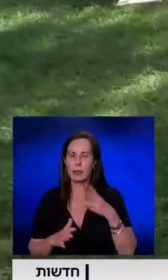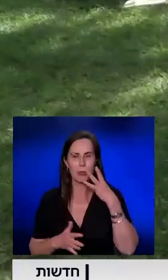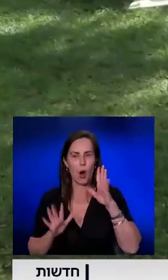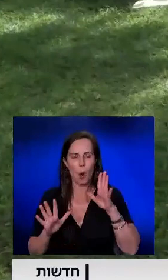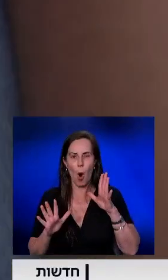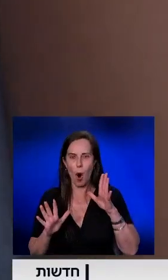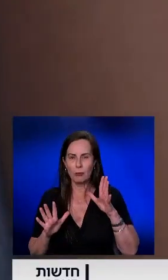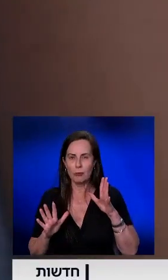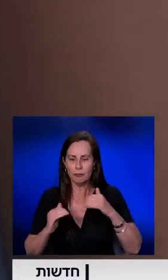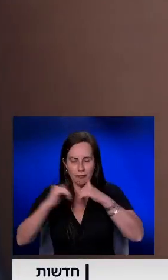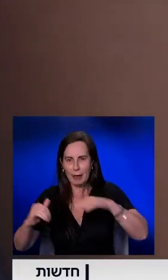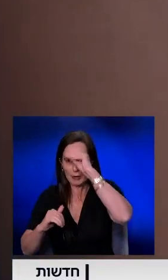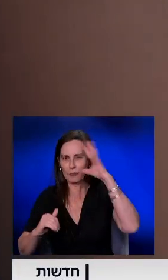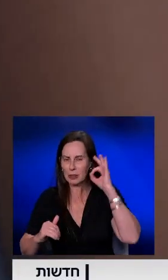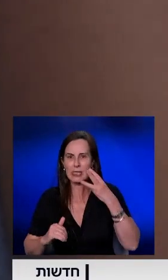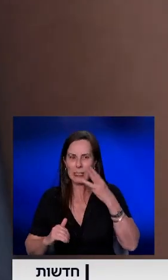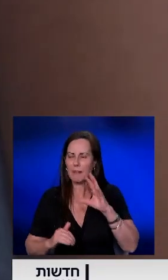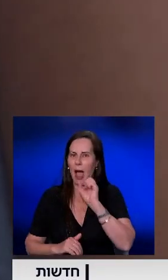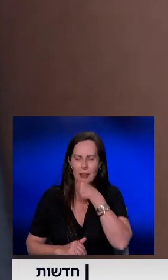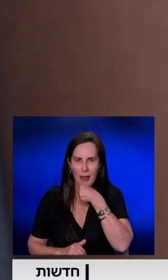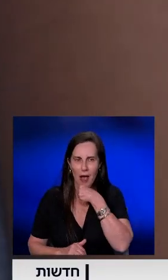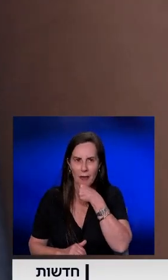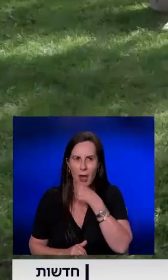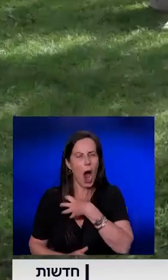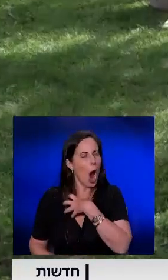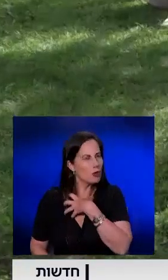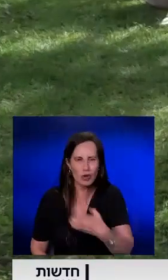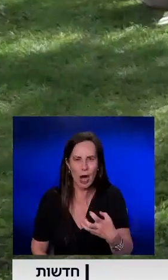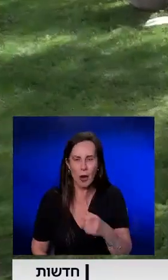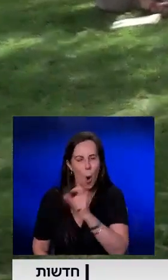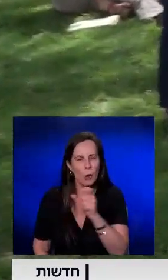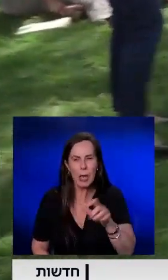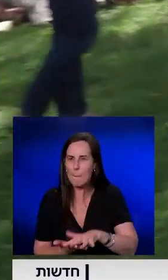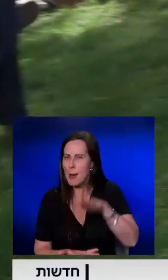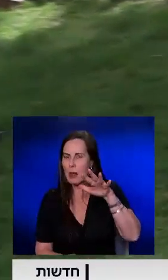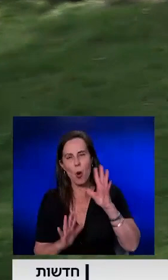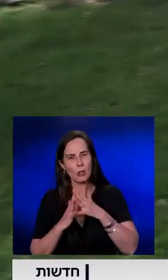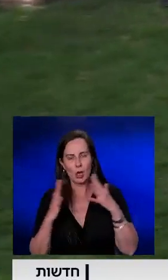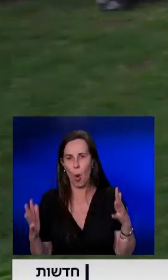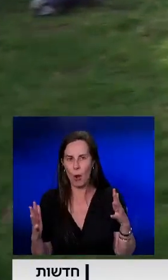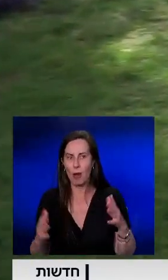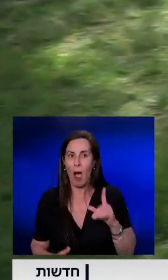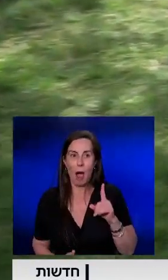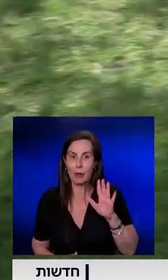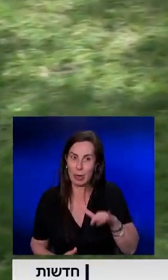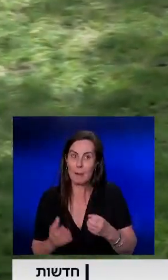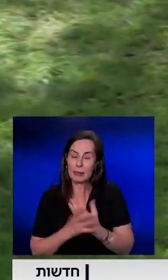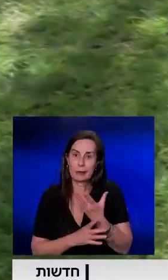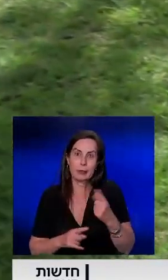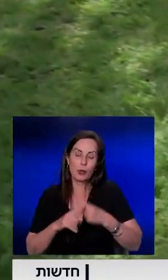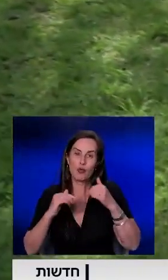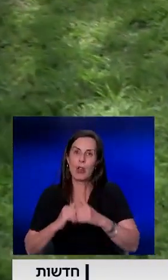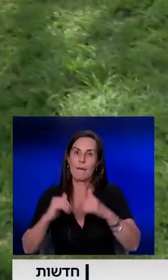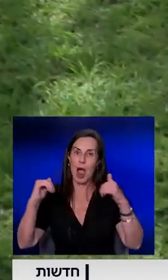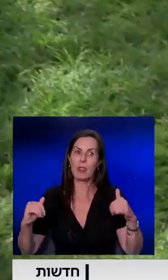מאוד ממוגדרת. היא שפה עתיקה, עשירה, היא מוצר מילים מאוד גדול, אבל היא גם מייצרת סוג